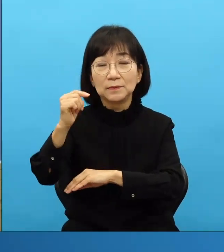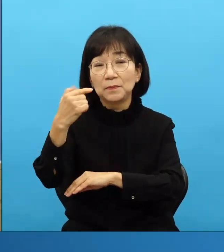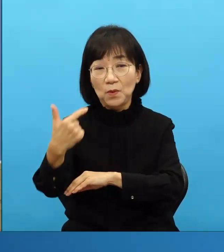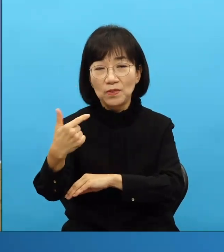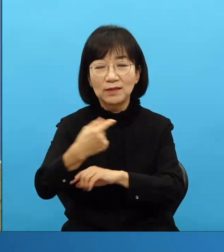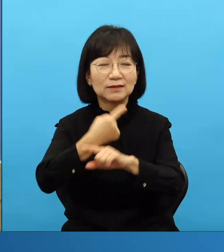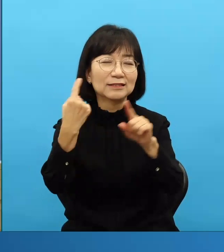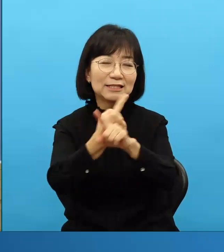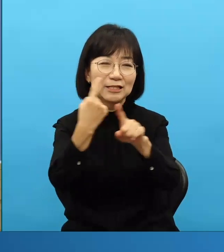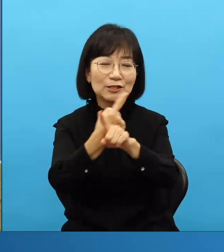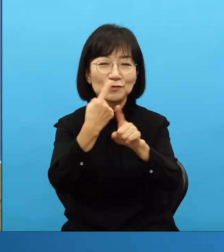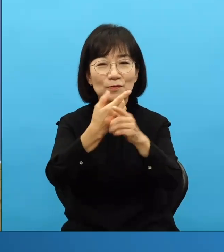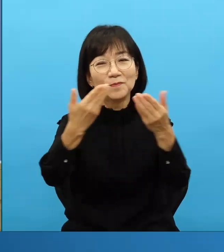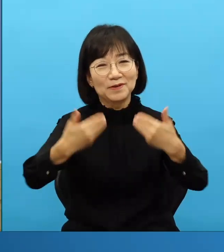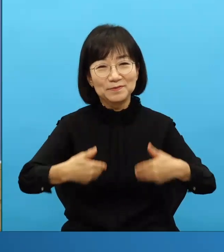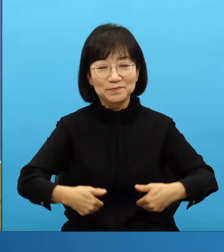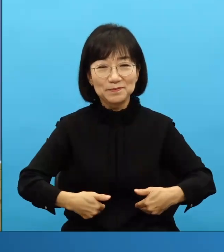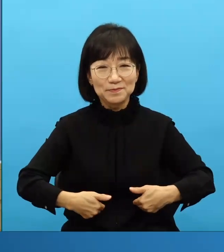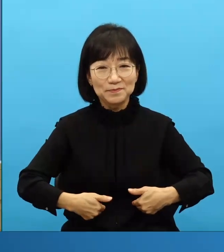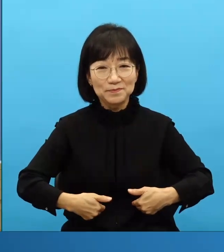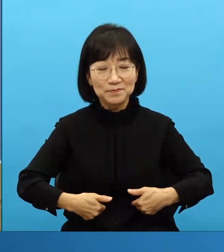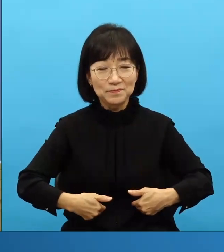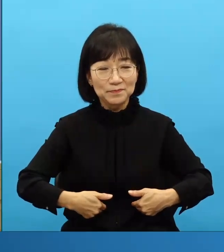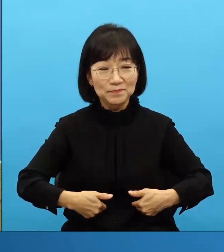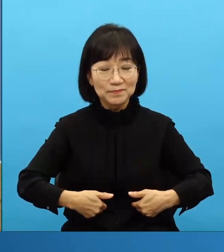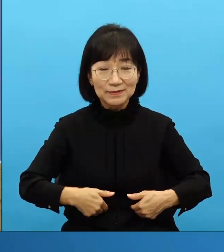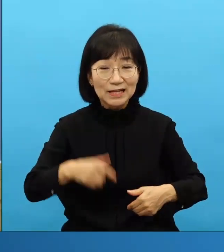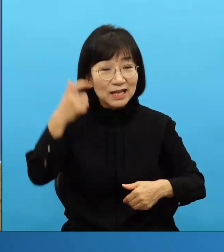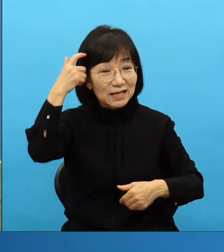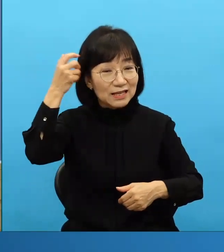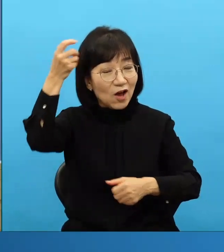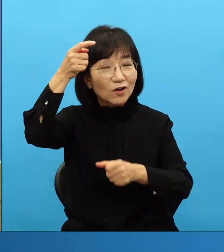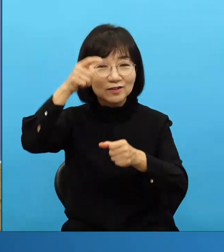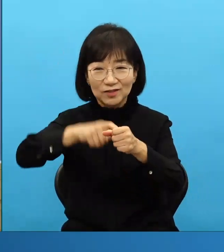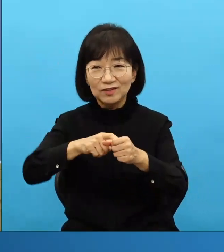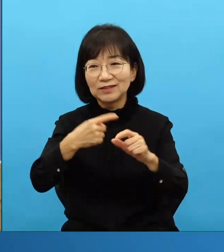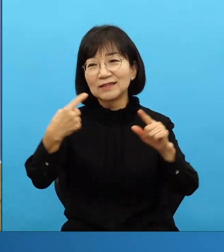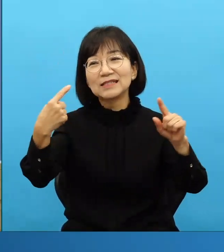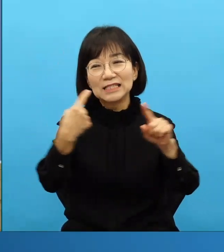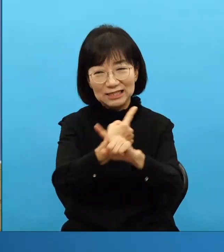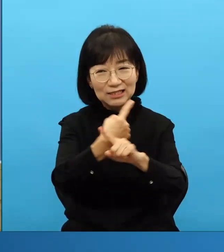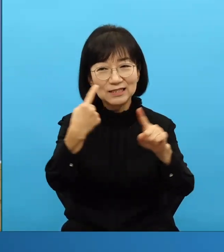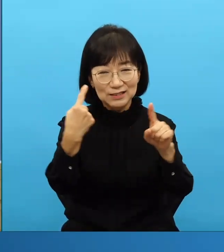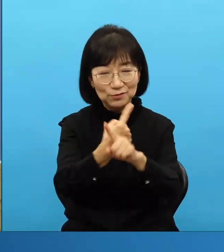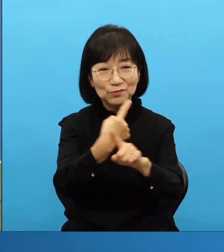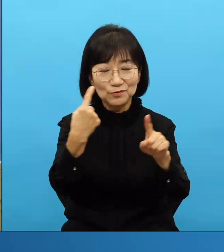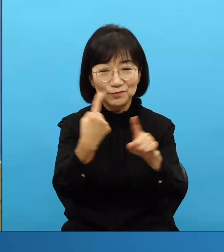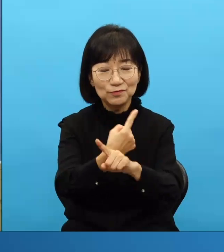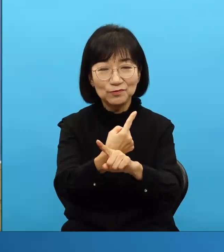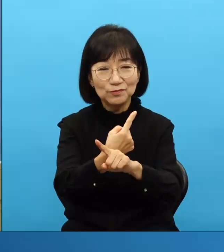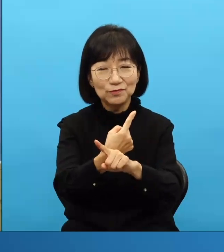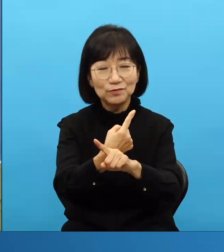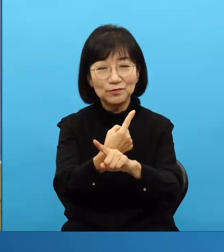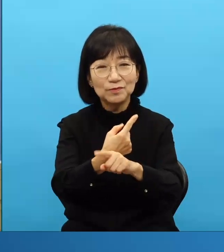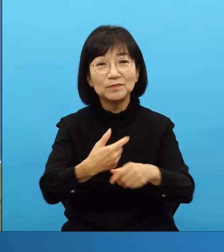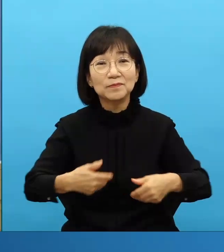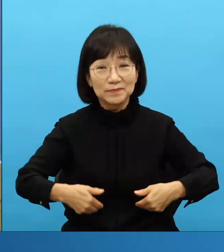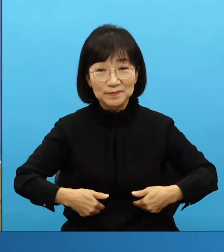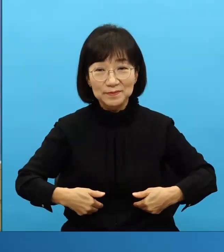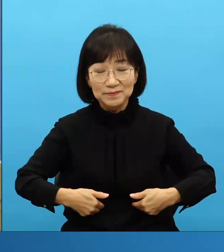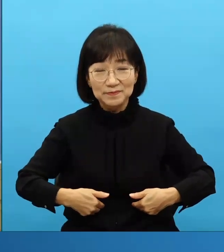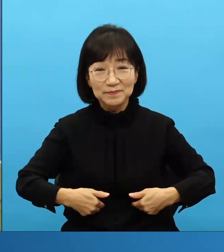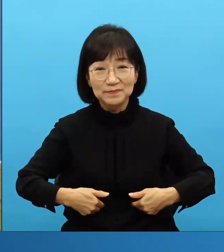그 heal 치유받는 this. 것을 다른 말로 영적 치유라 그래요. And this healing is something we call spiritual healing. 자, 그럼에도 불구하고